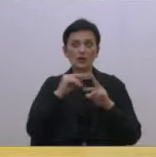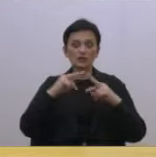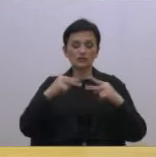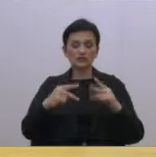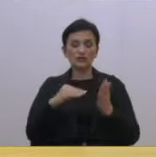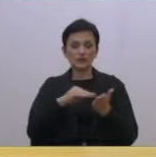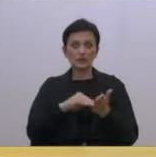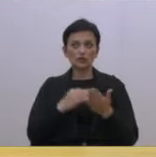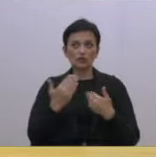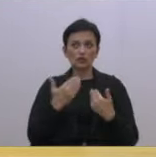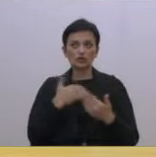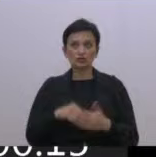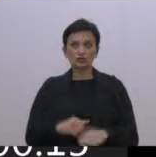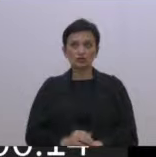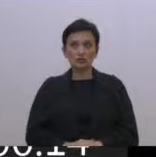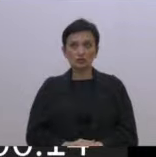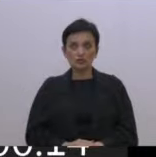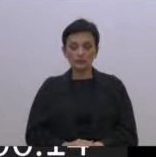რეჟიმში.